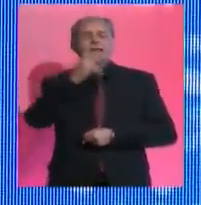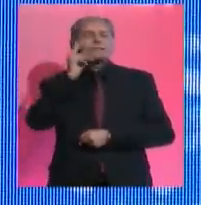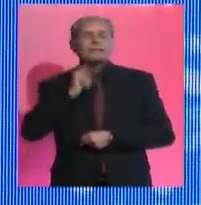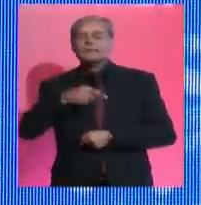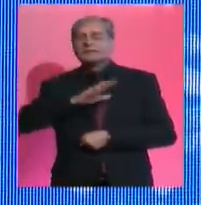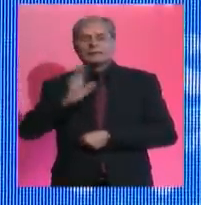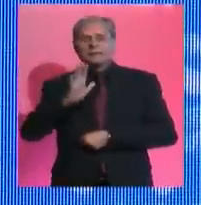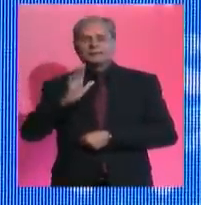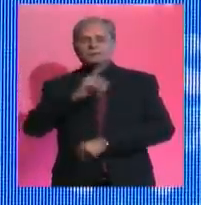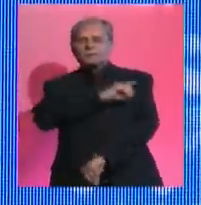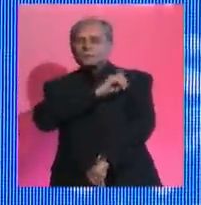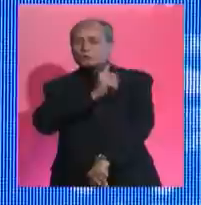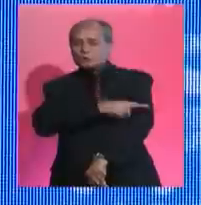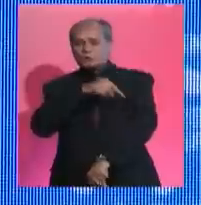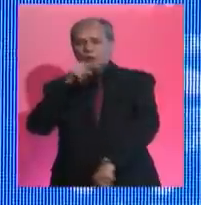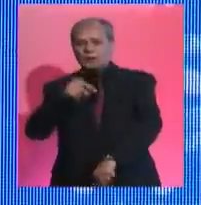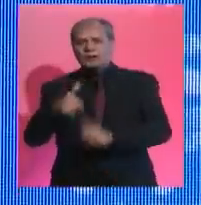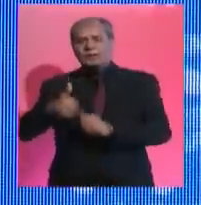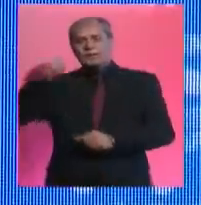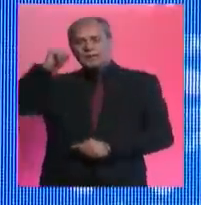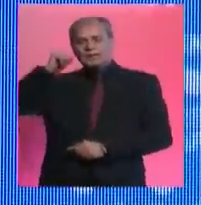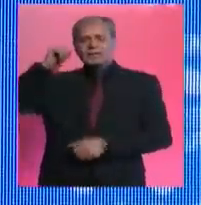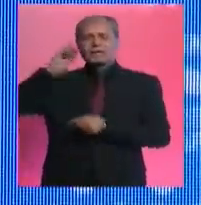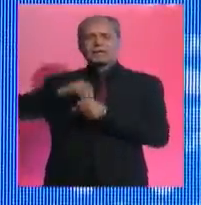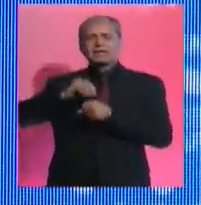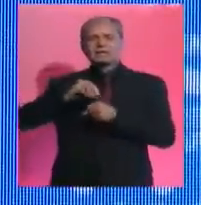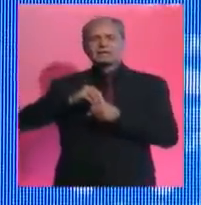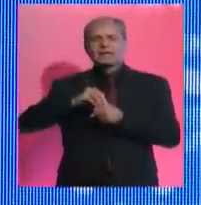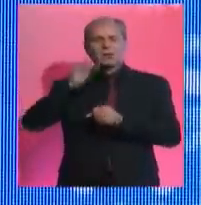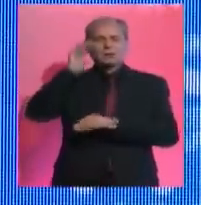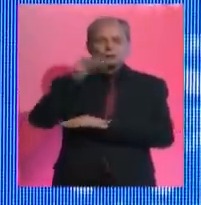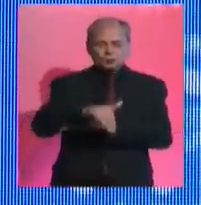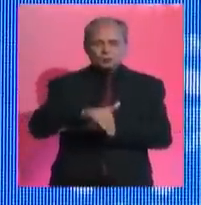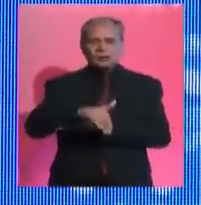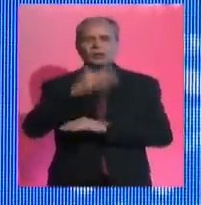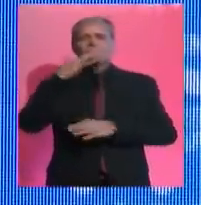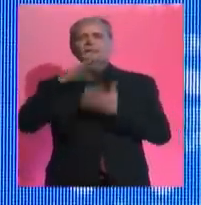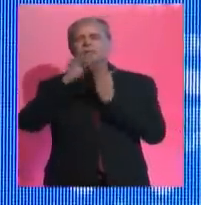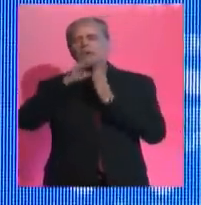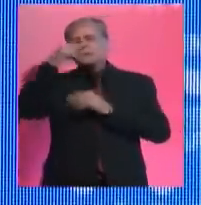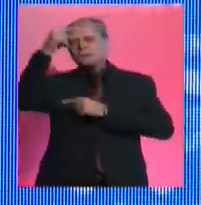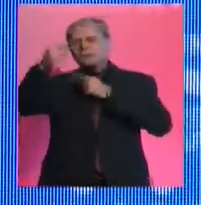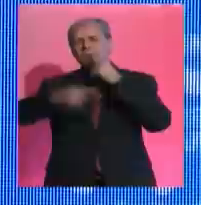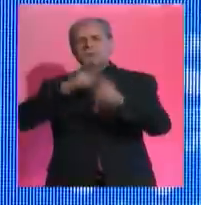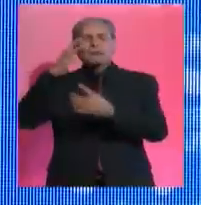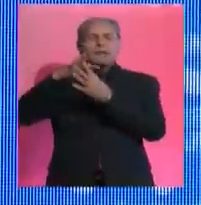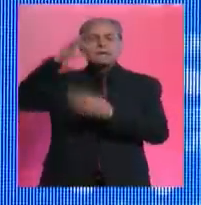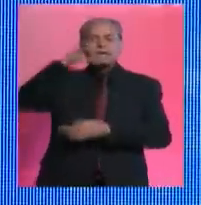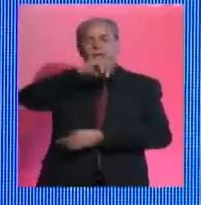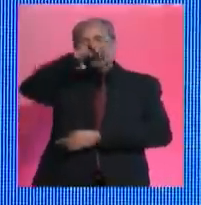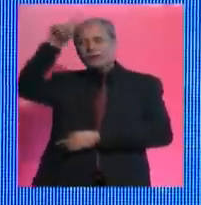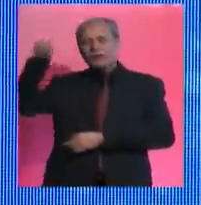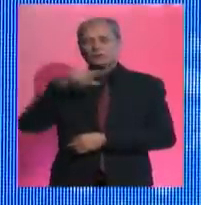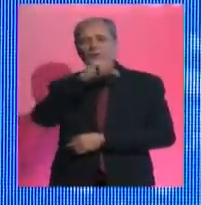değildir Egemen güçlere geri attım attıracak ülke tarihi boyunca Mazlum milletlere timsal